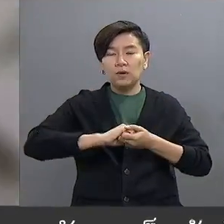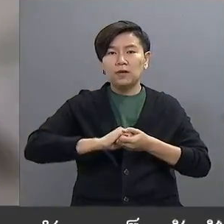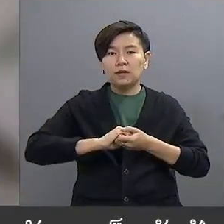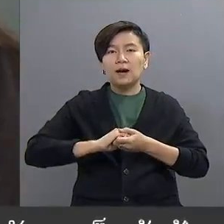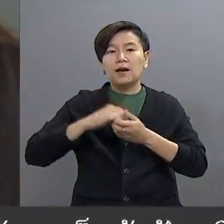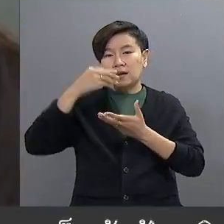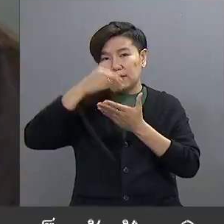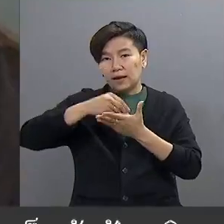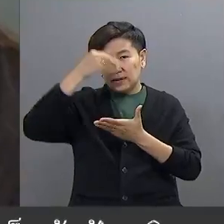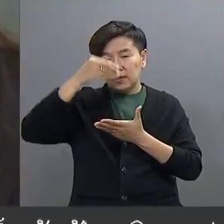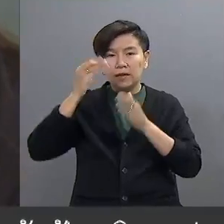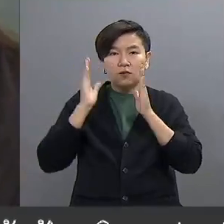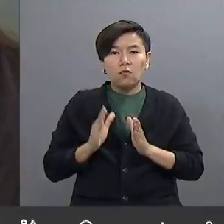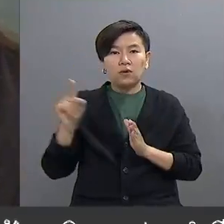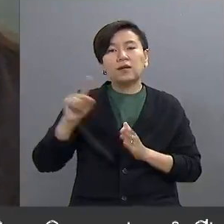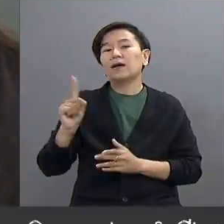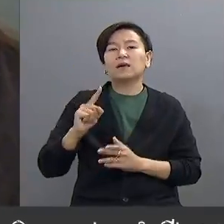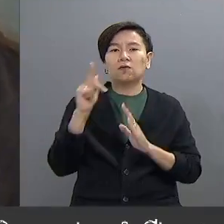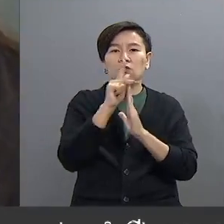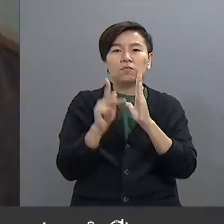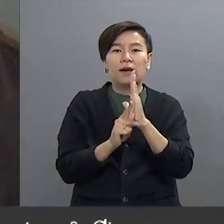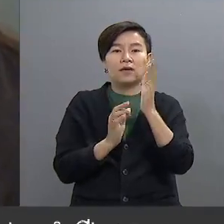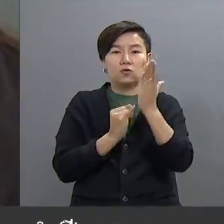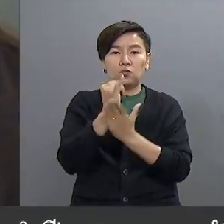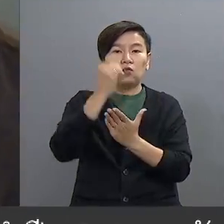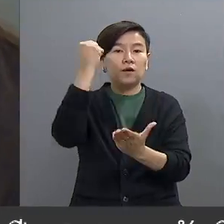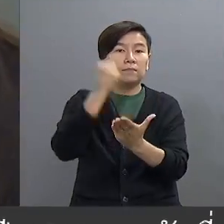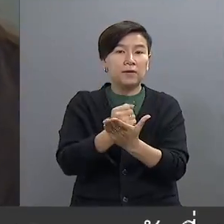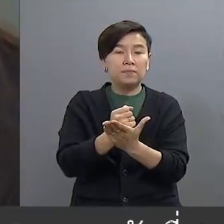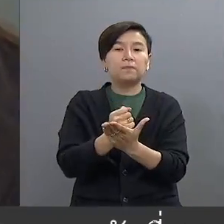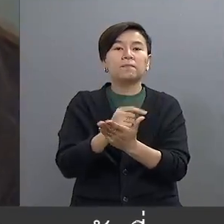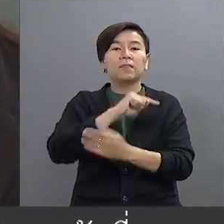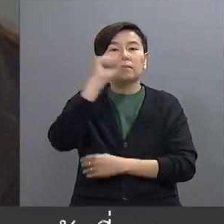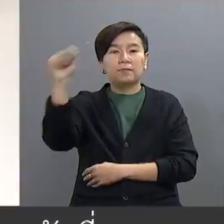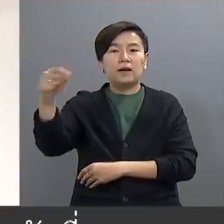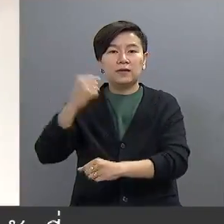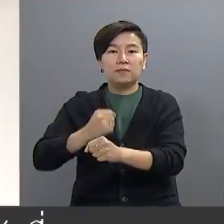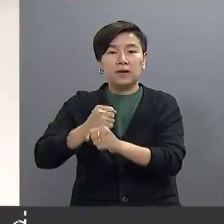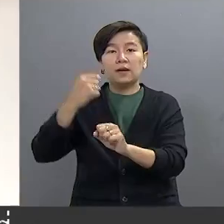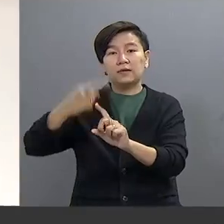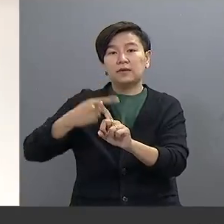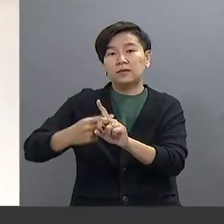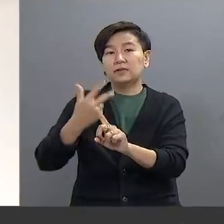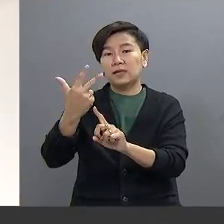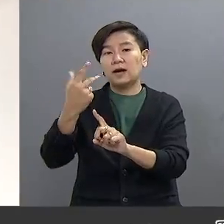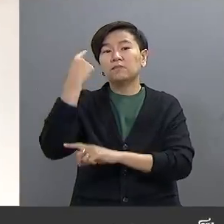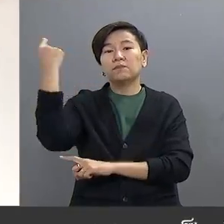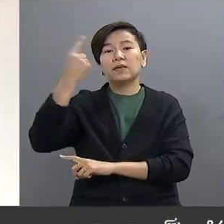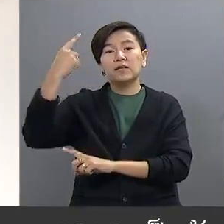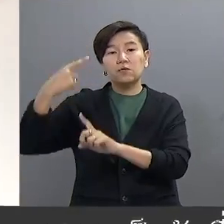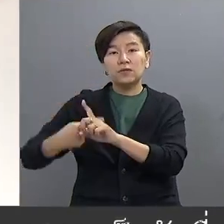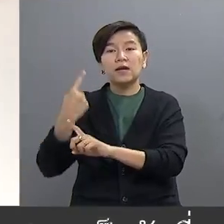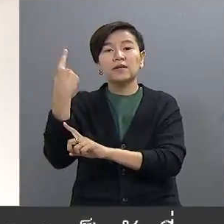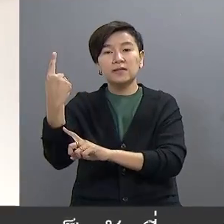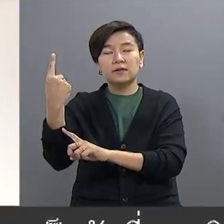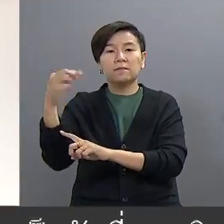ไปอยู่อย่างถูกต้องตามกฎหมายมีข้อตกลงคือทำงาน3เดือนเที่ยว1เดือนมีทั้งแบบนายจ้างนะคะ